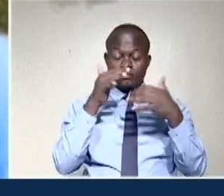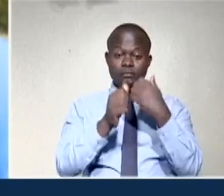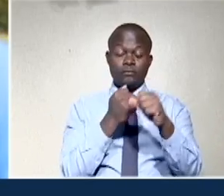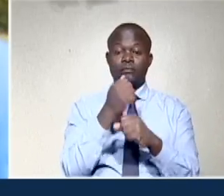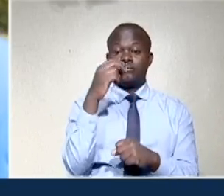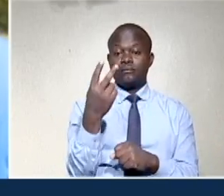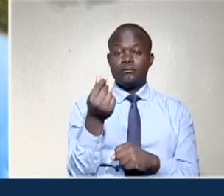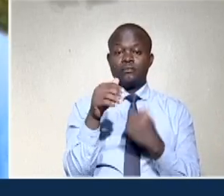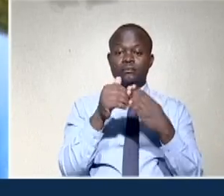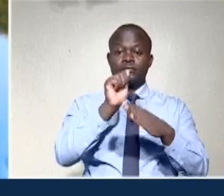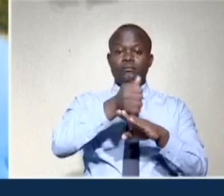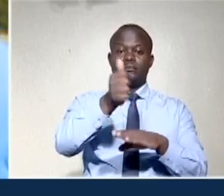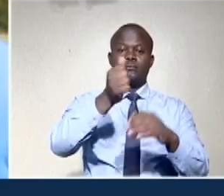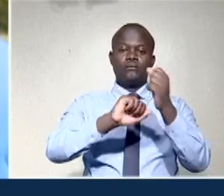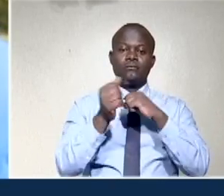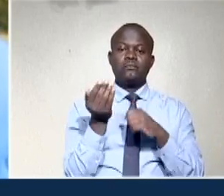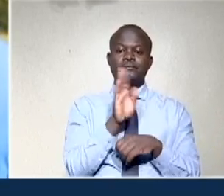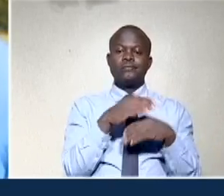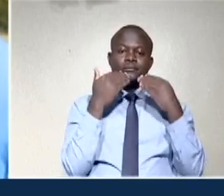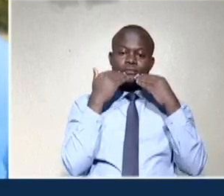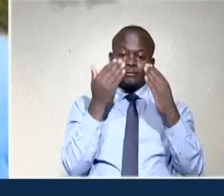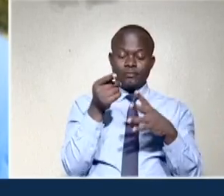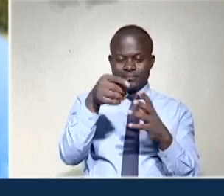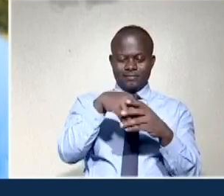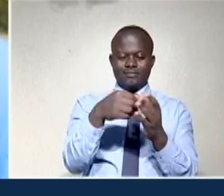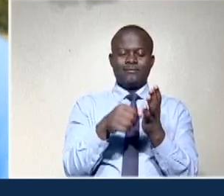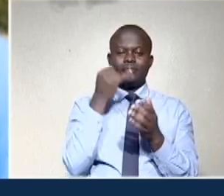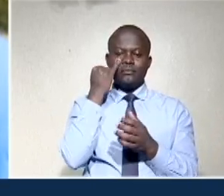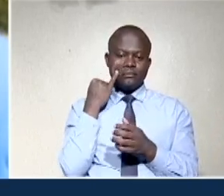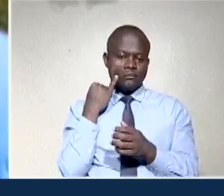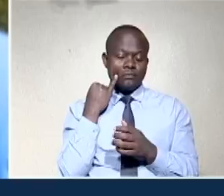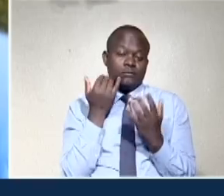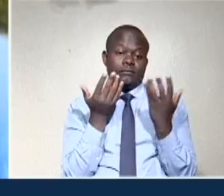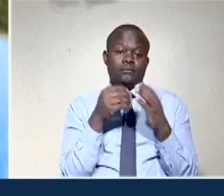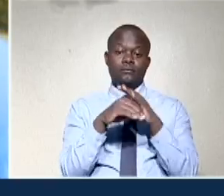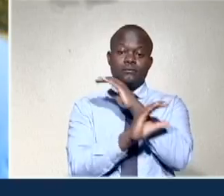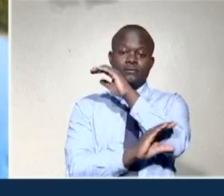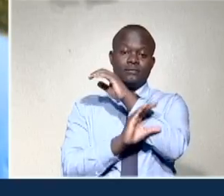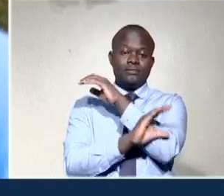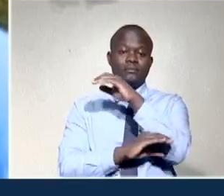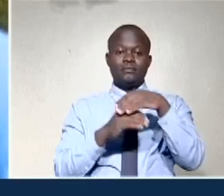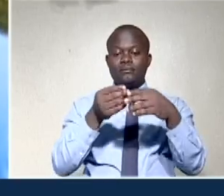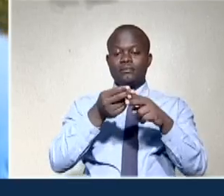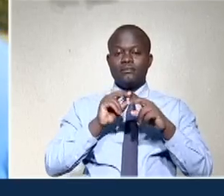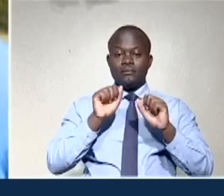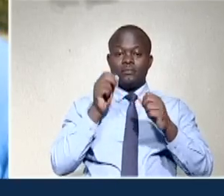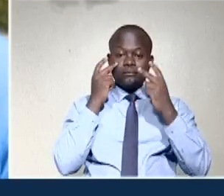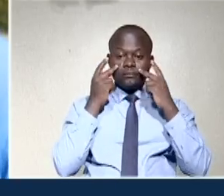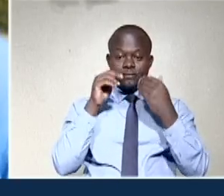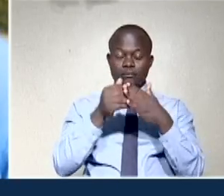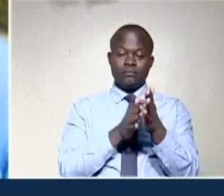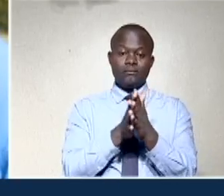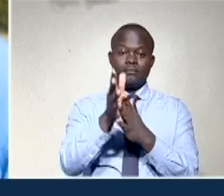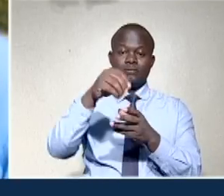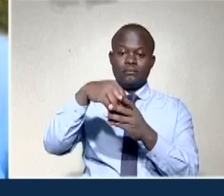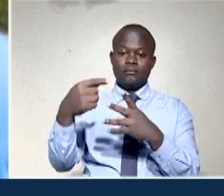amafaranga washize muri cyo gikorwa ataragaruka. Aho rero hari ikibazo gikomeye. Ese muri iki gihugu hari inguzanyo wabona washura mu